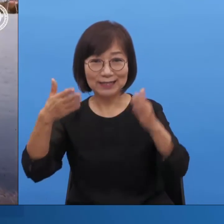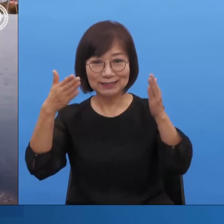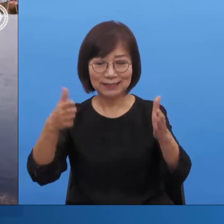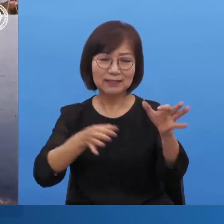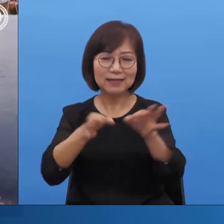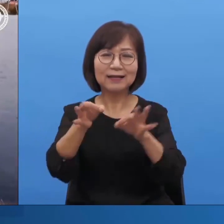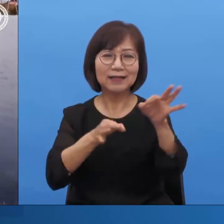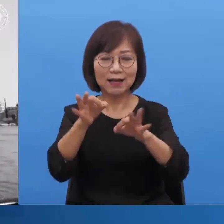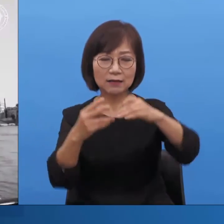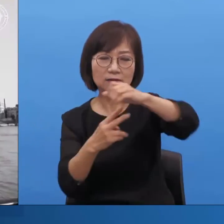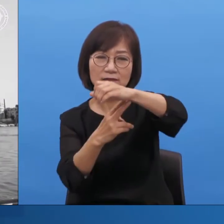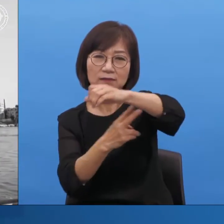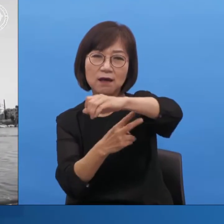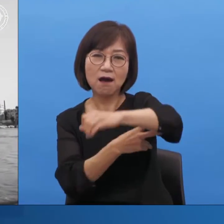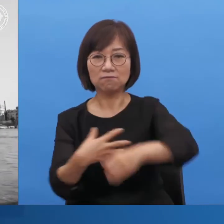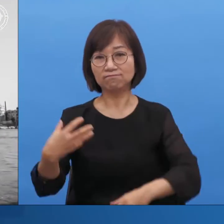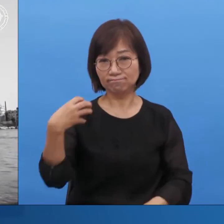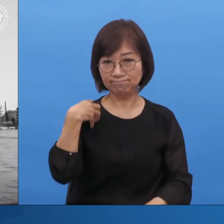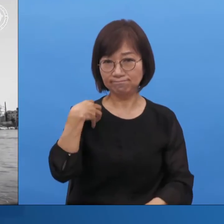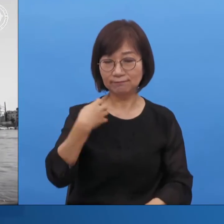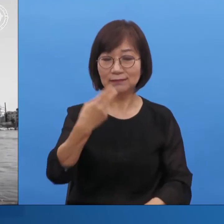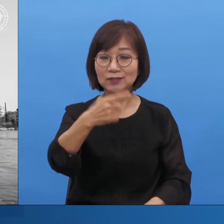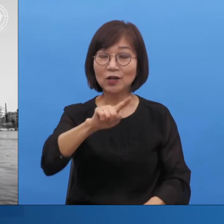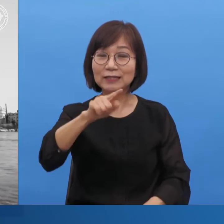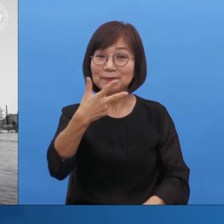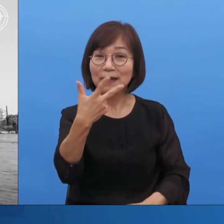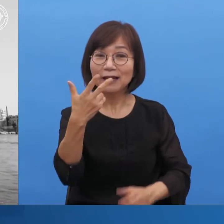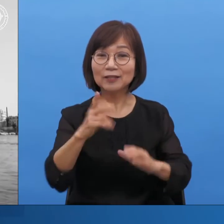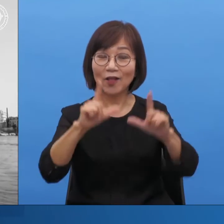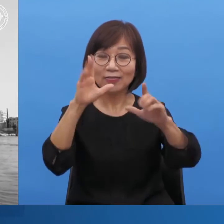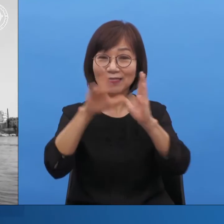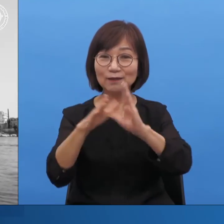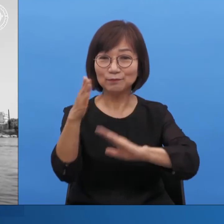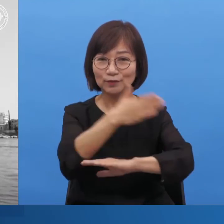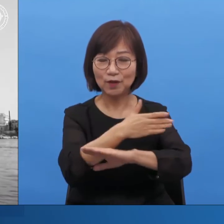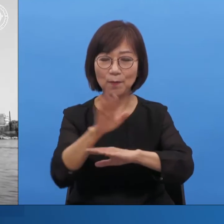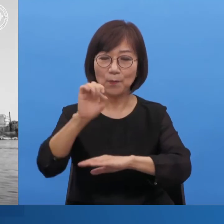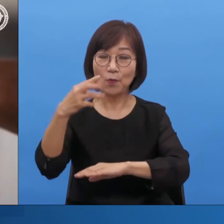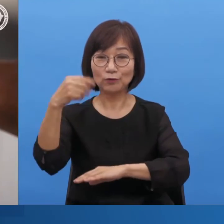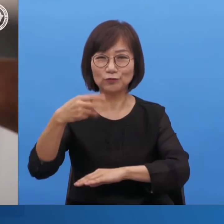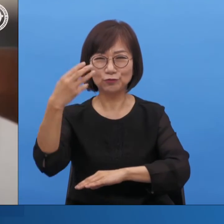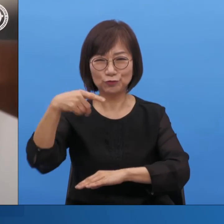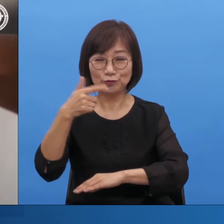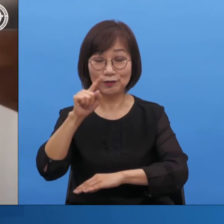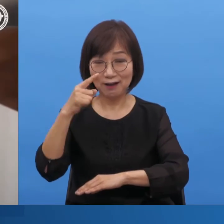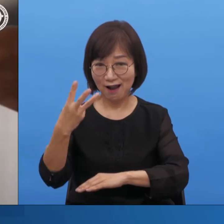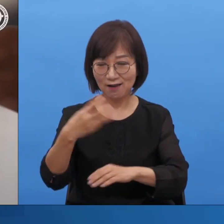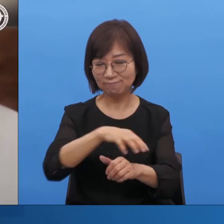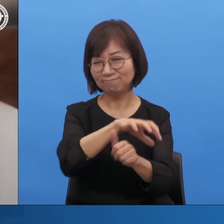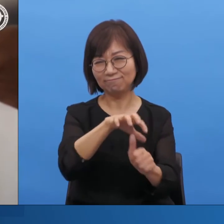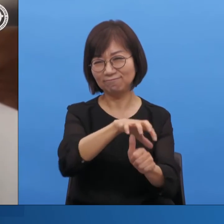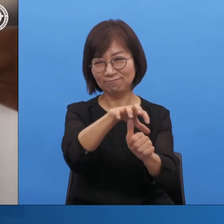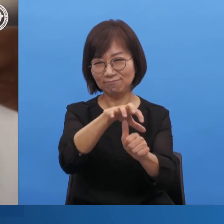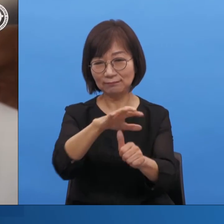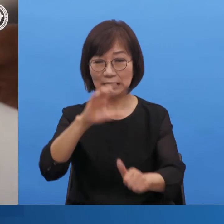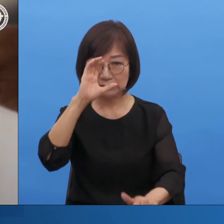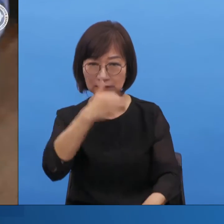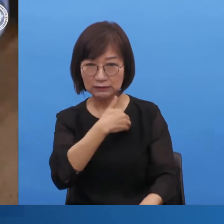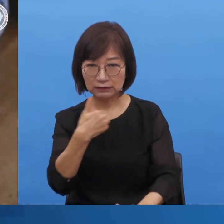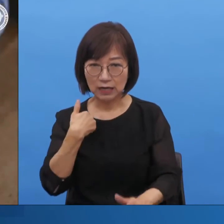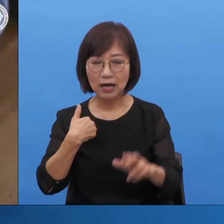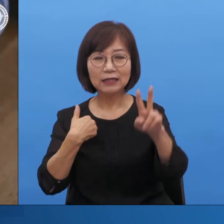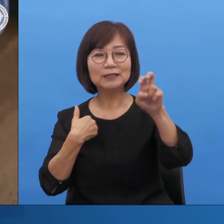역할을 하였습니다. 1700년부터 500년에 걸쳐 포르투갈의 식민 통치를 받아 국민의 27%가 가톨릭